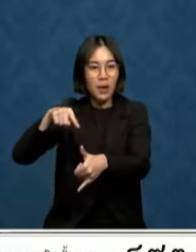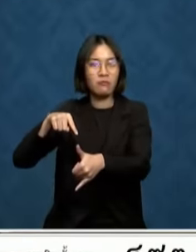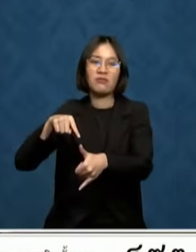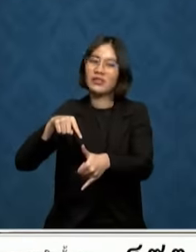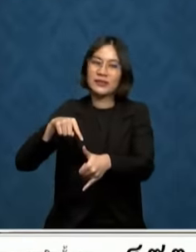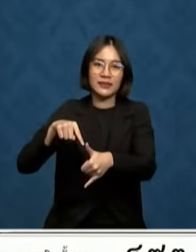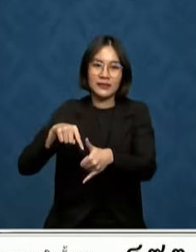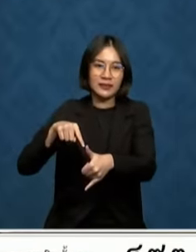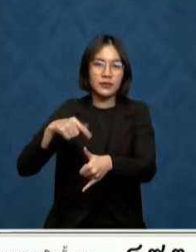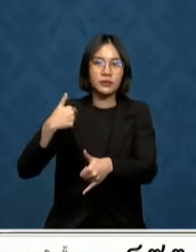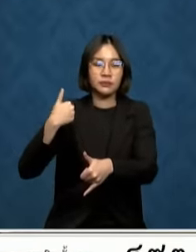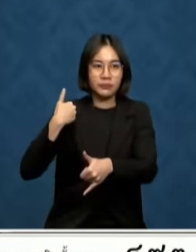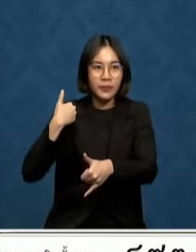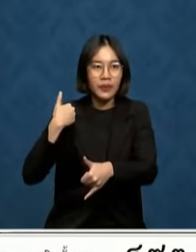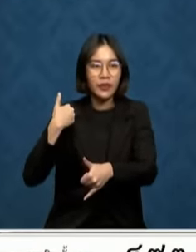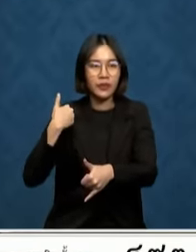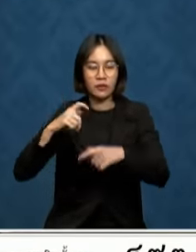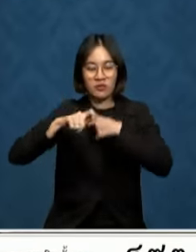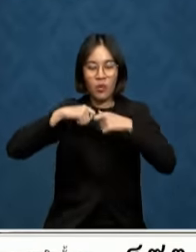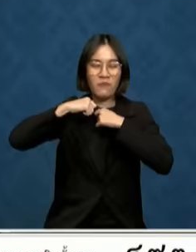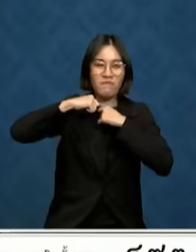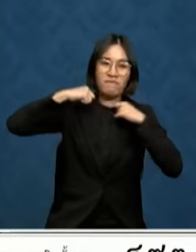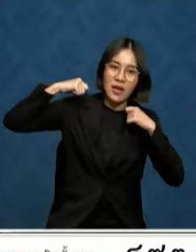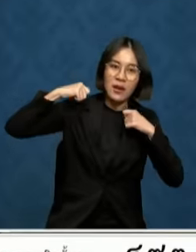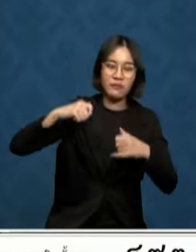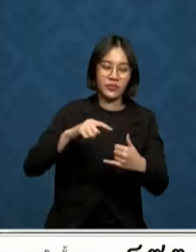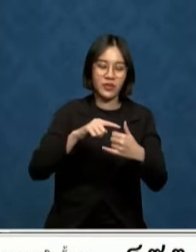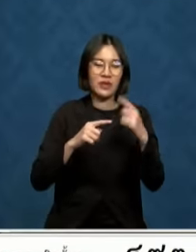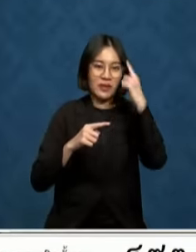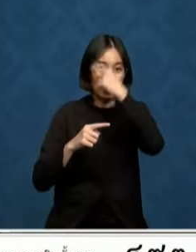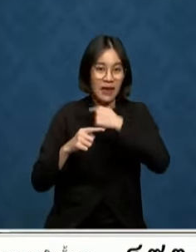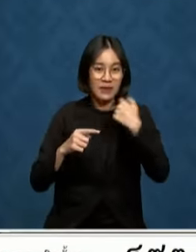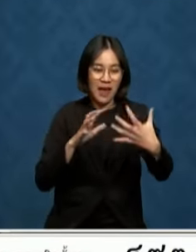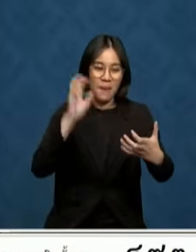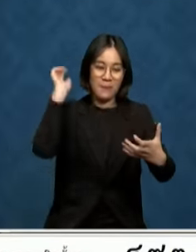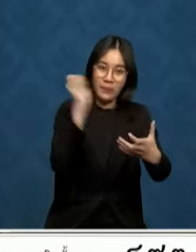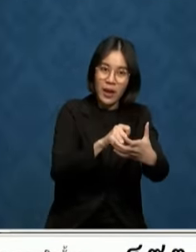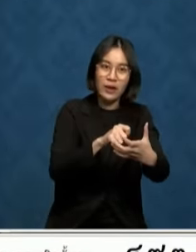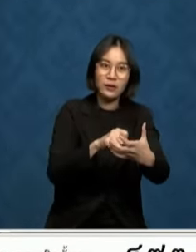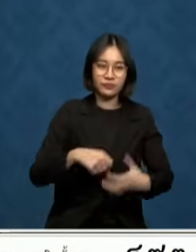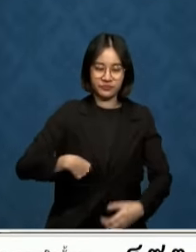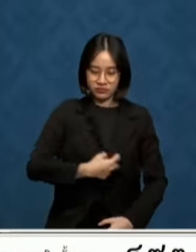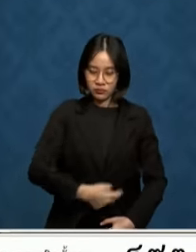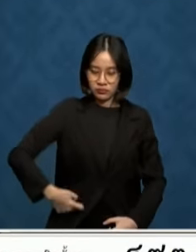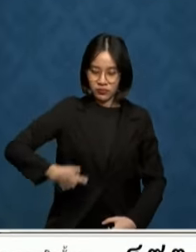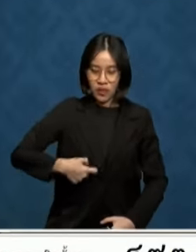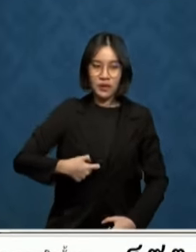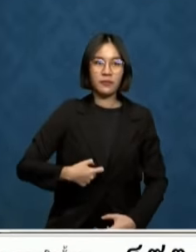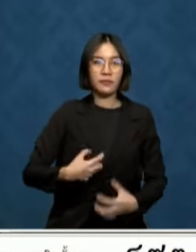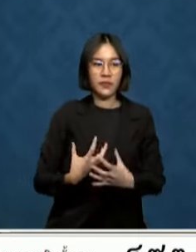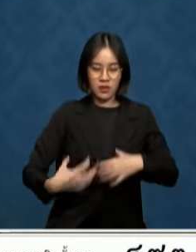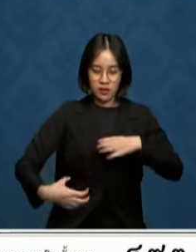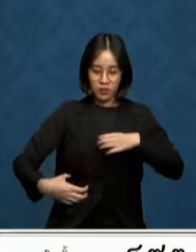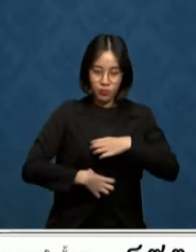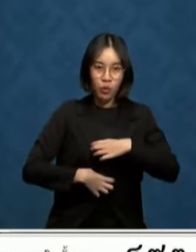่างโหดล้ายถูกรัดคอ ถูกทุบใบหน้าจนเละขวานท้องและยัดเอาเสาปูล